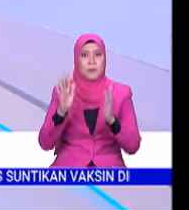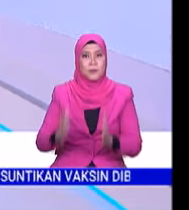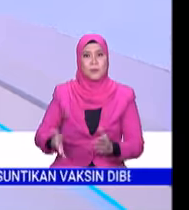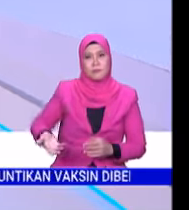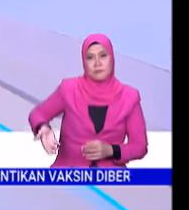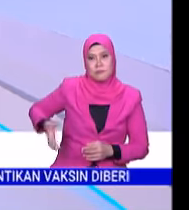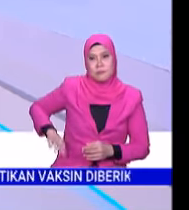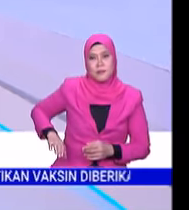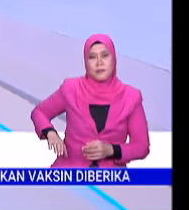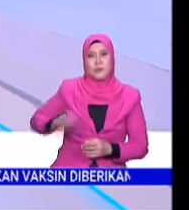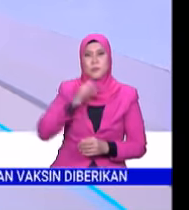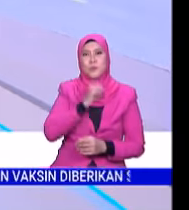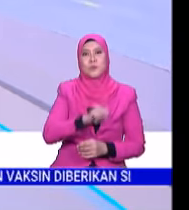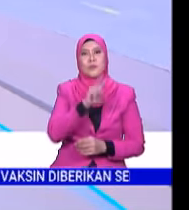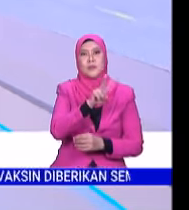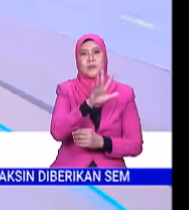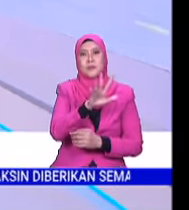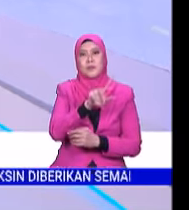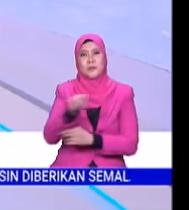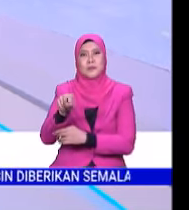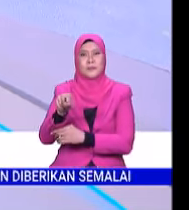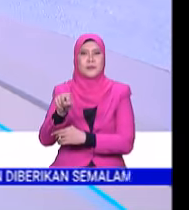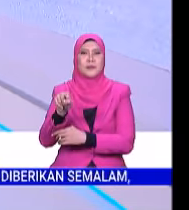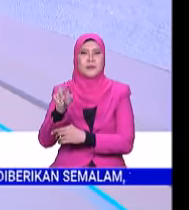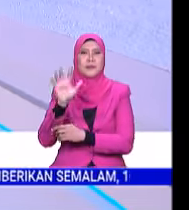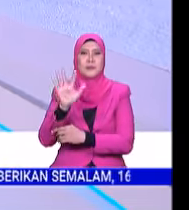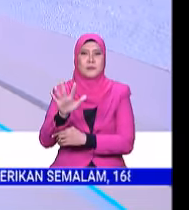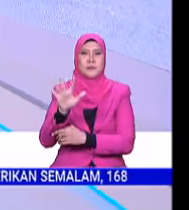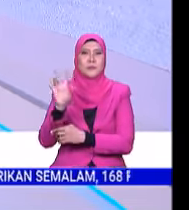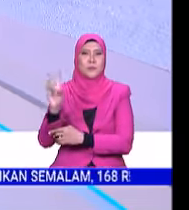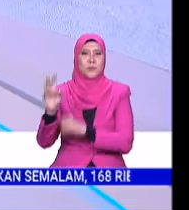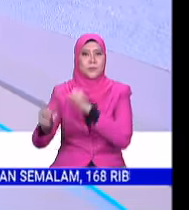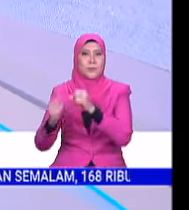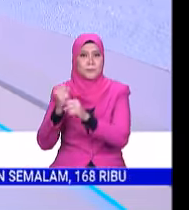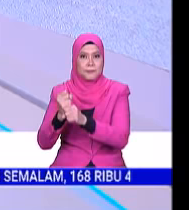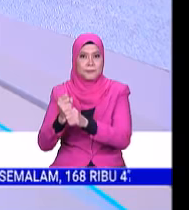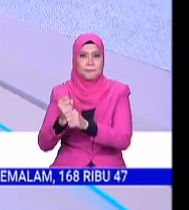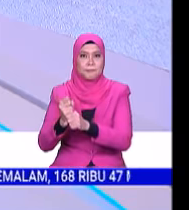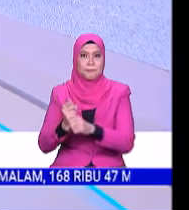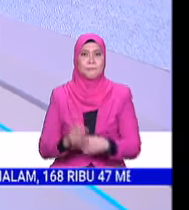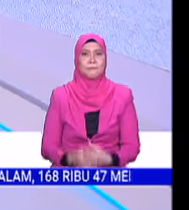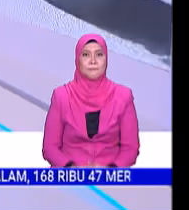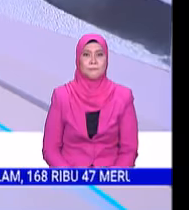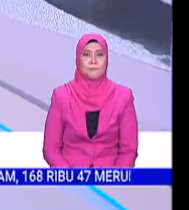Bangladesh berusia antara 25 hingga 57 tahun.